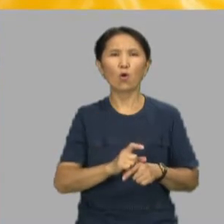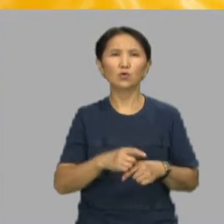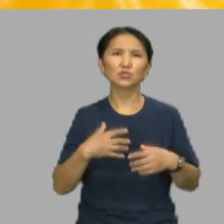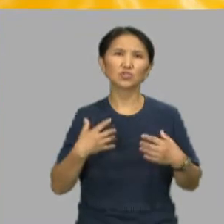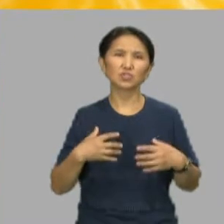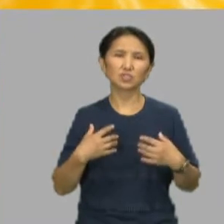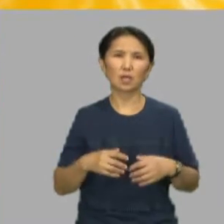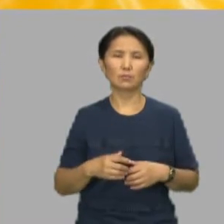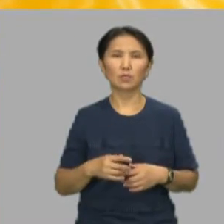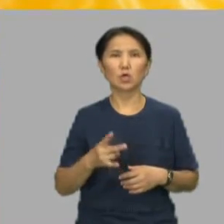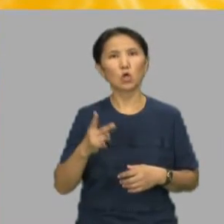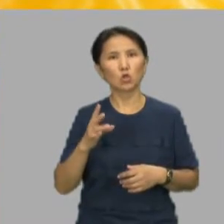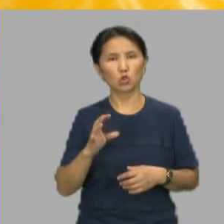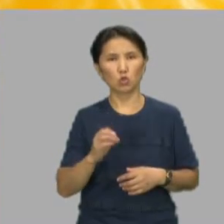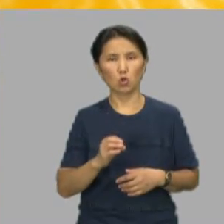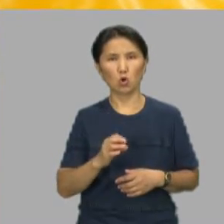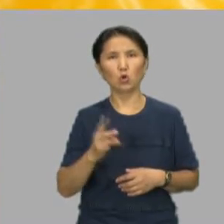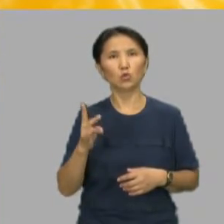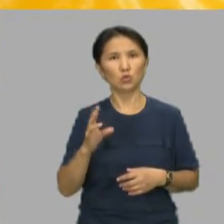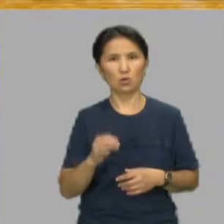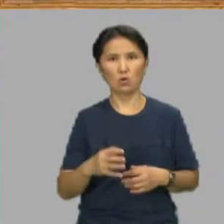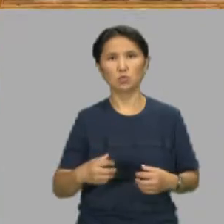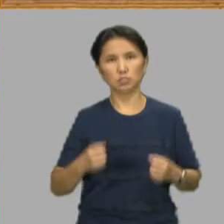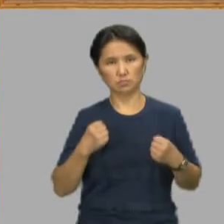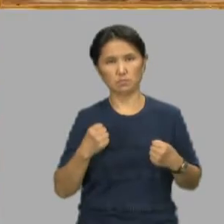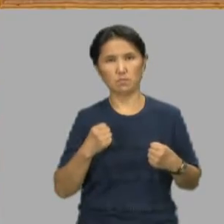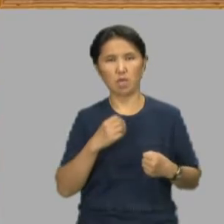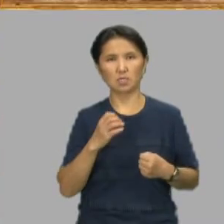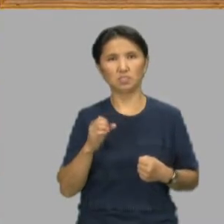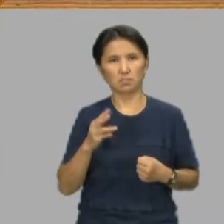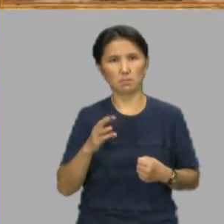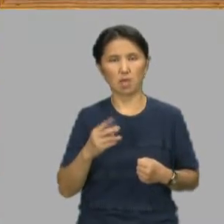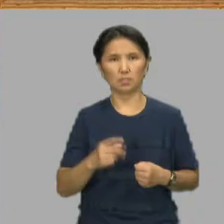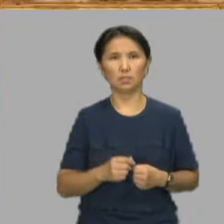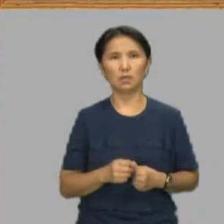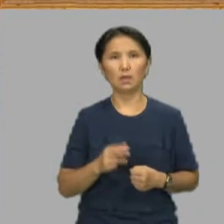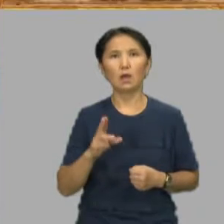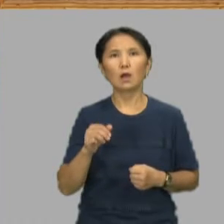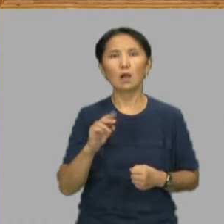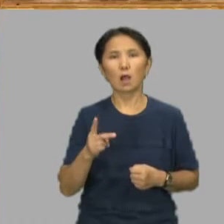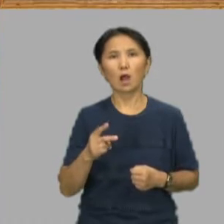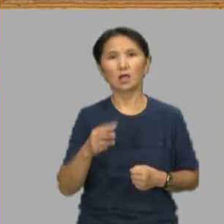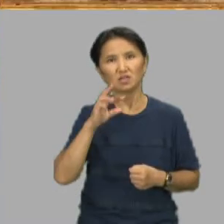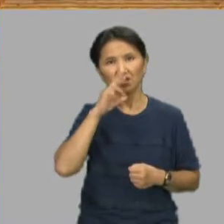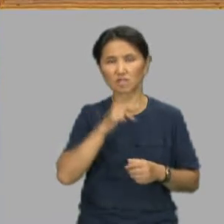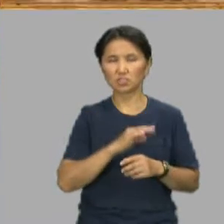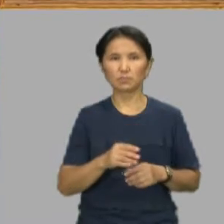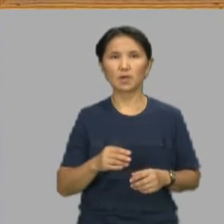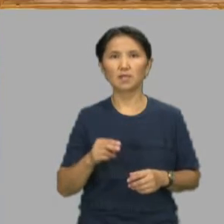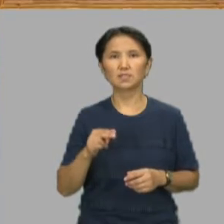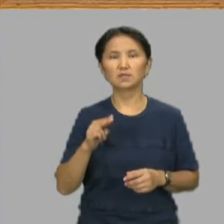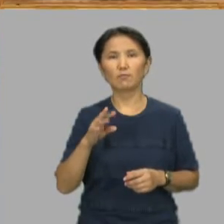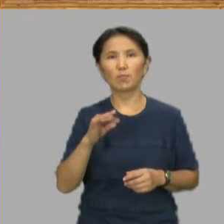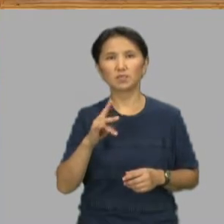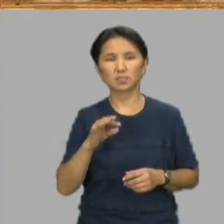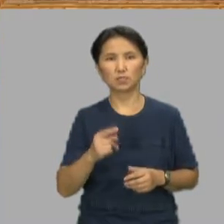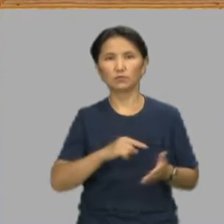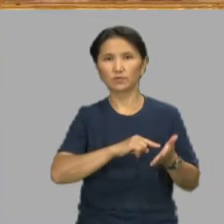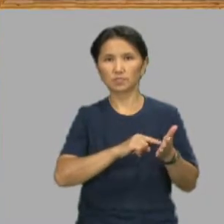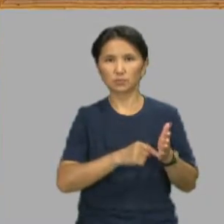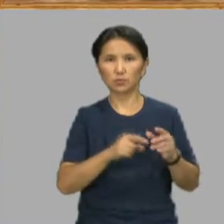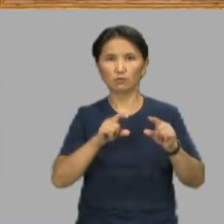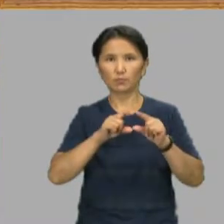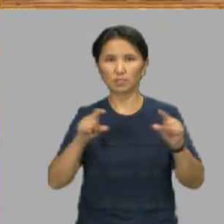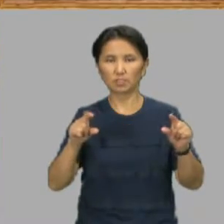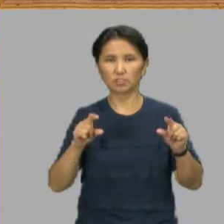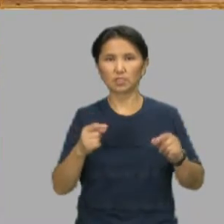слабый, но смелый. Как не ошибиться в постановке запятой в